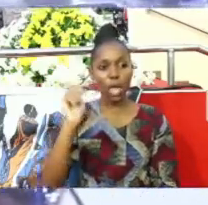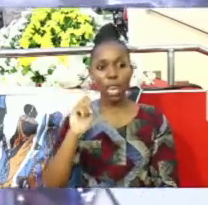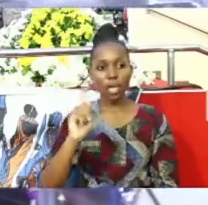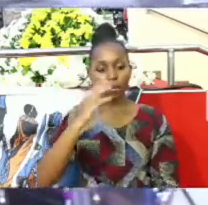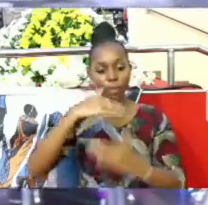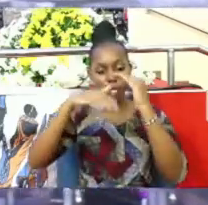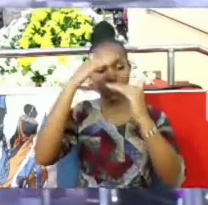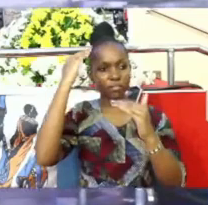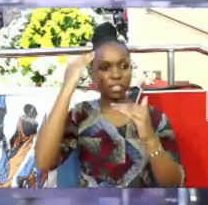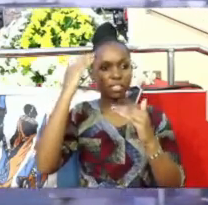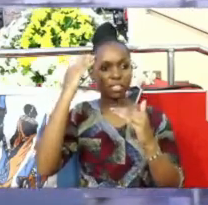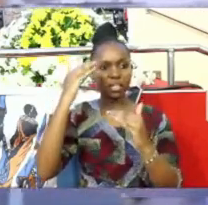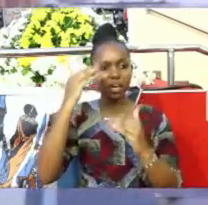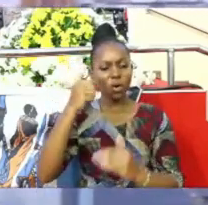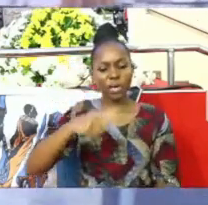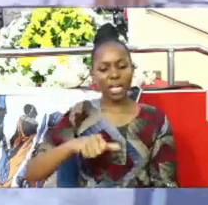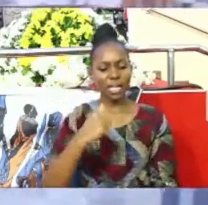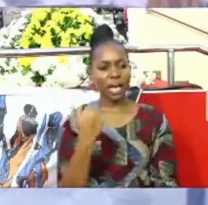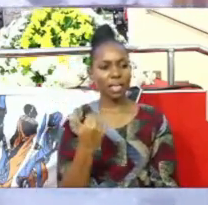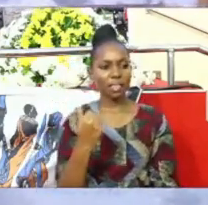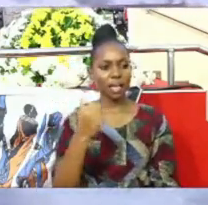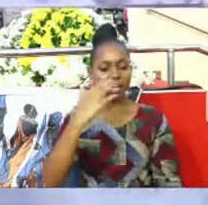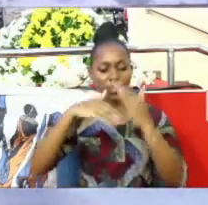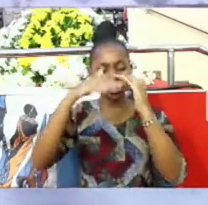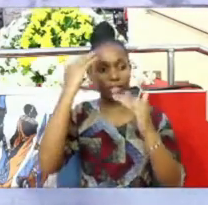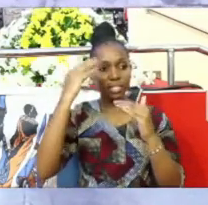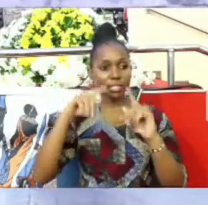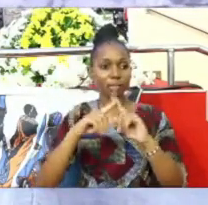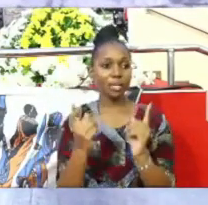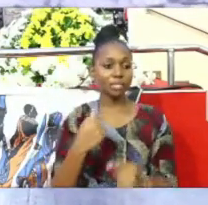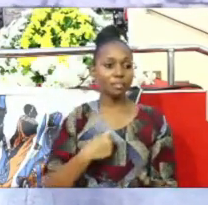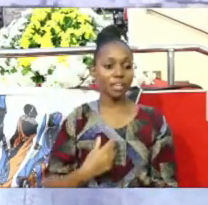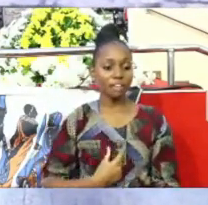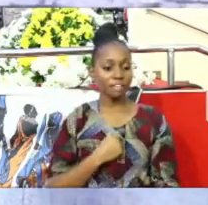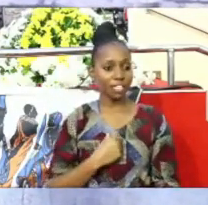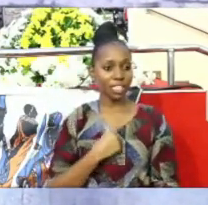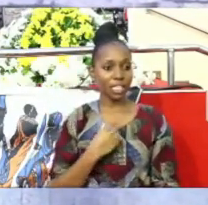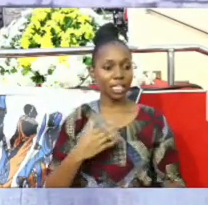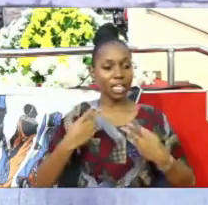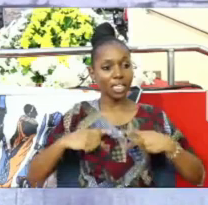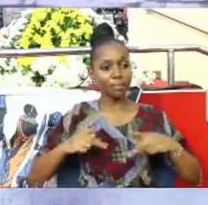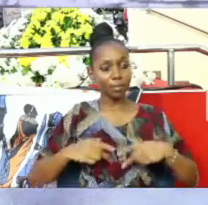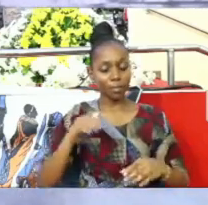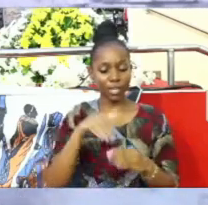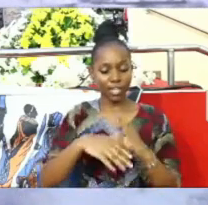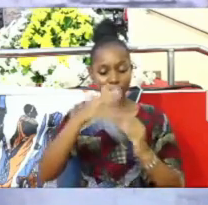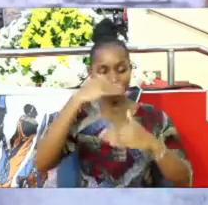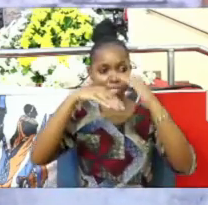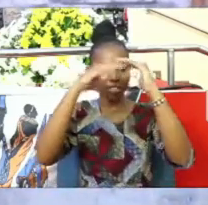kwa university yoyote hapa ama chuo kikuu. But I went to visit people in the university. Lakini nilikuwa naenda kuwatembelea watu.